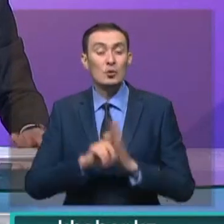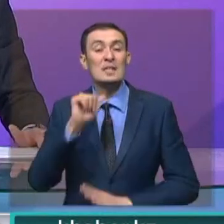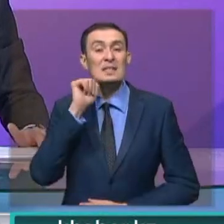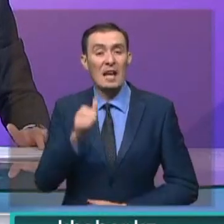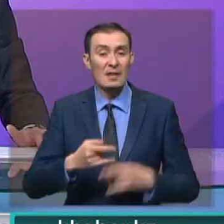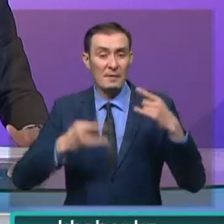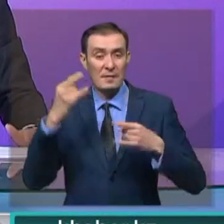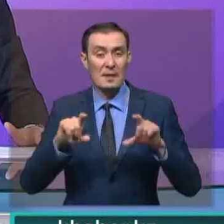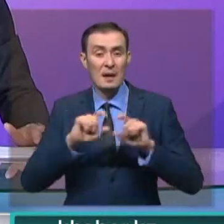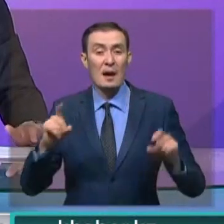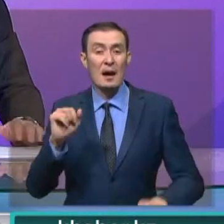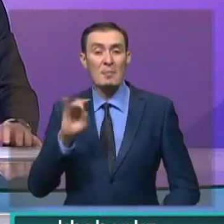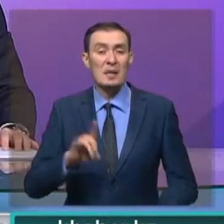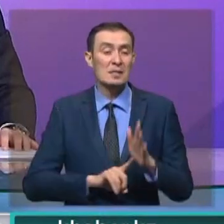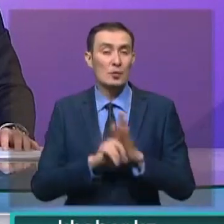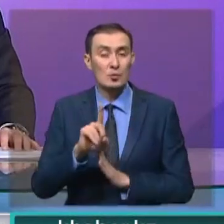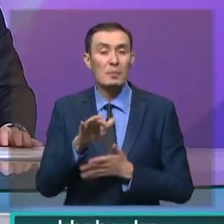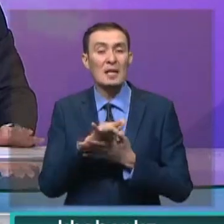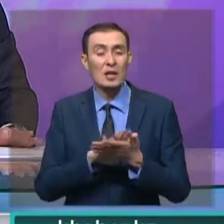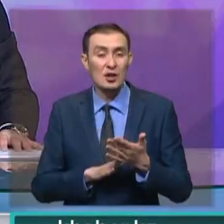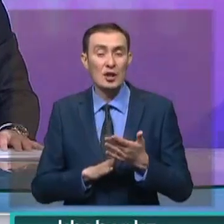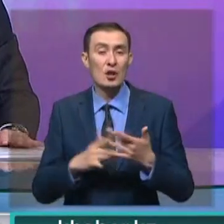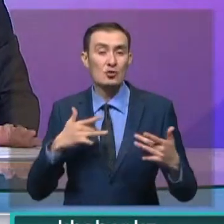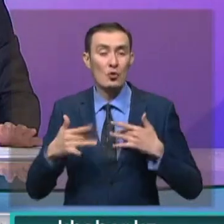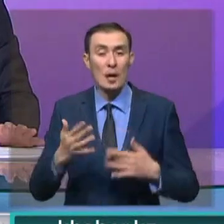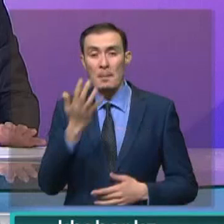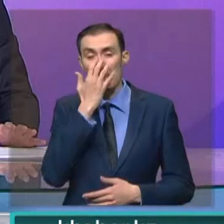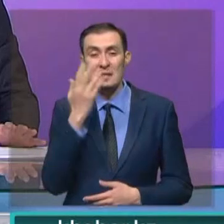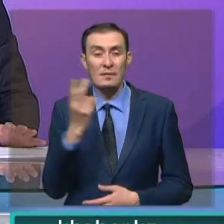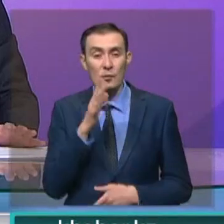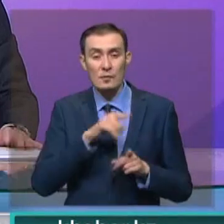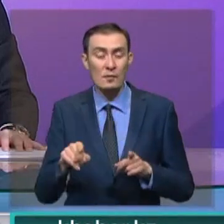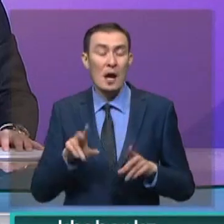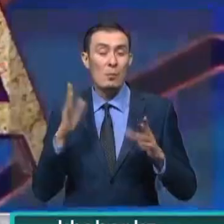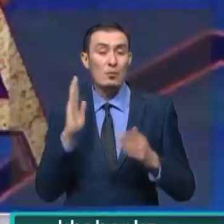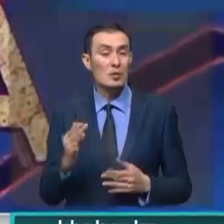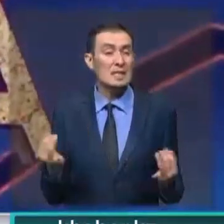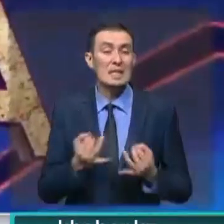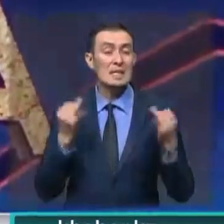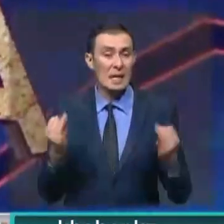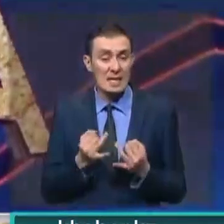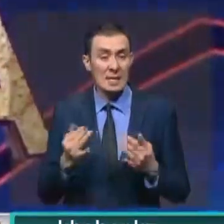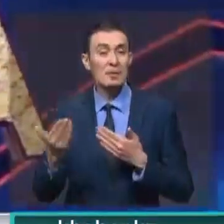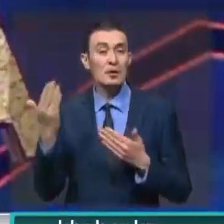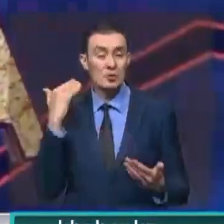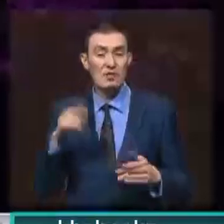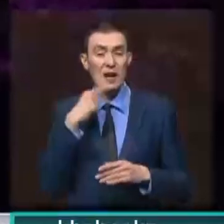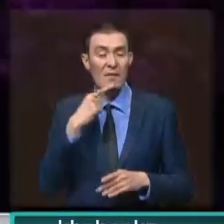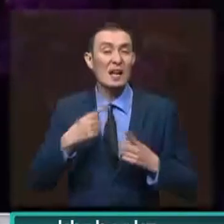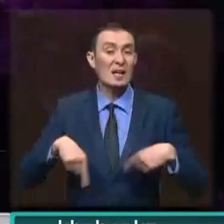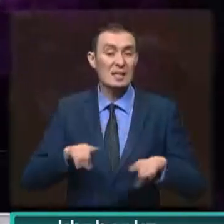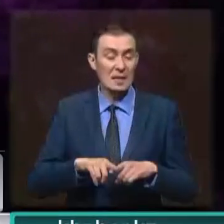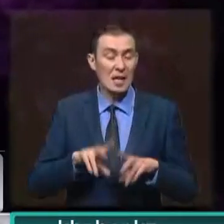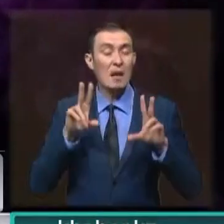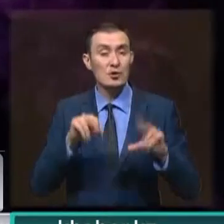Уже завтра в эфире телеканала «Хабар» стартует продолжение шоу «Маска». Второй сезон проекта обещает быть интереснее предыдущего, говорят